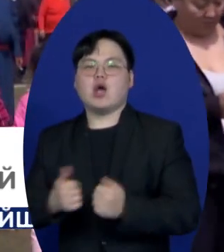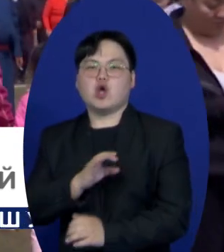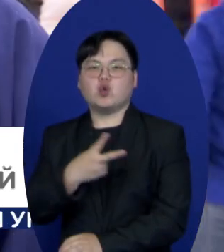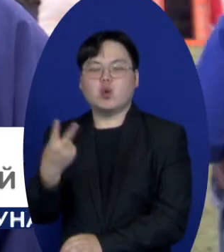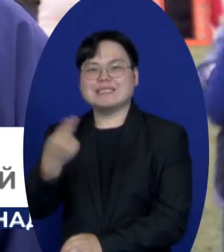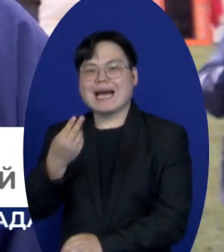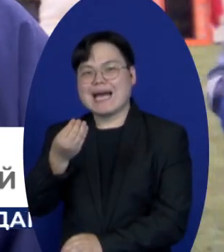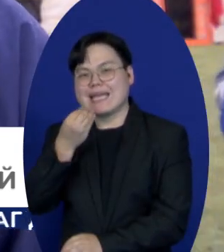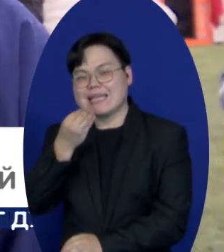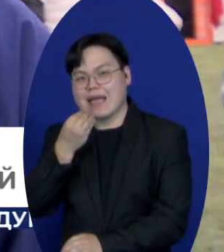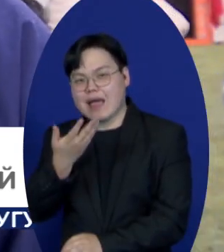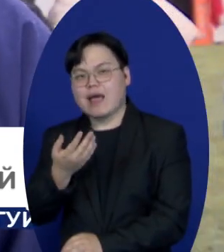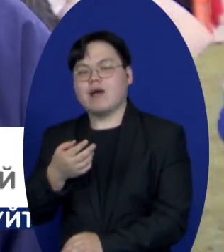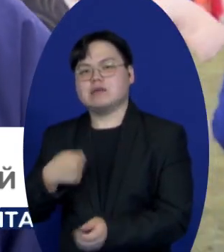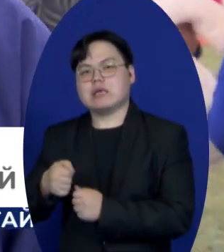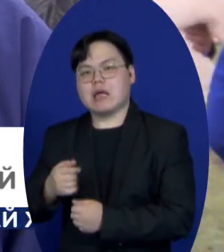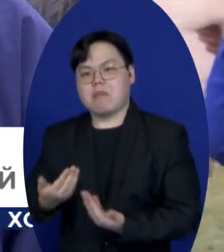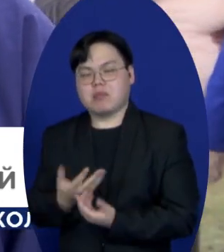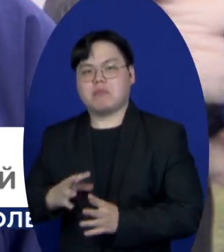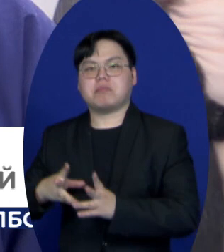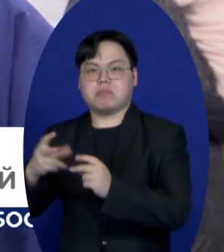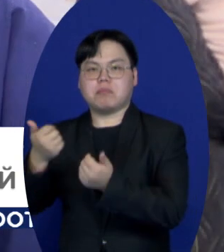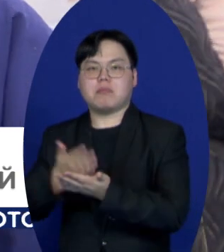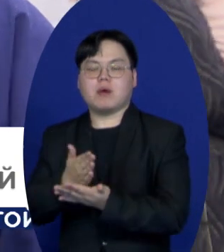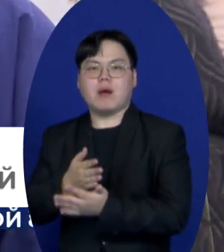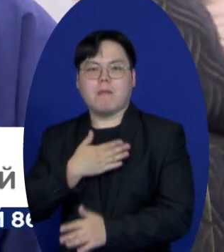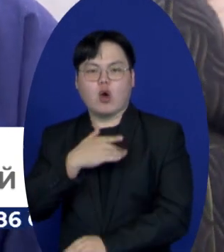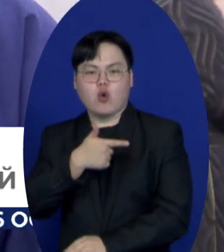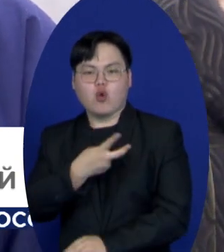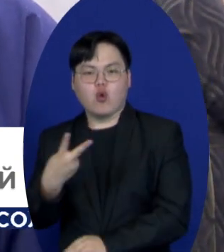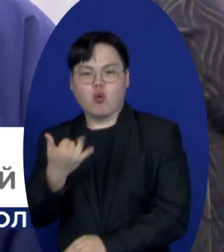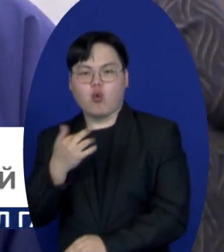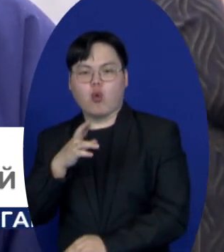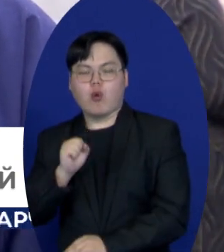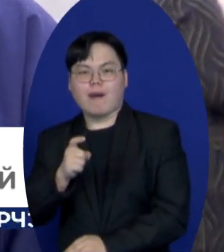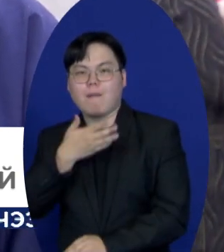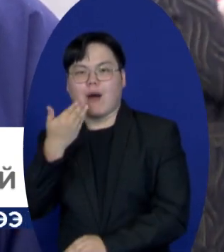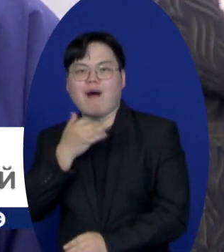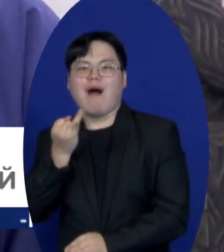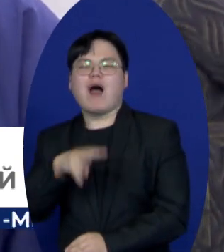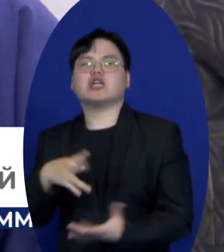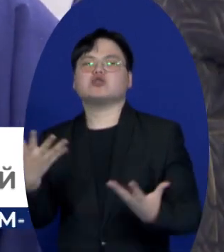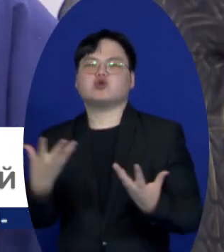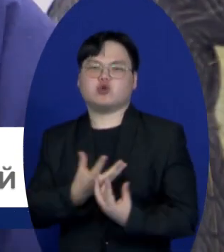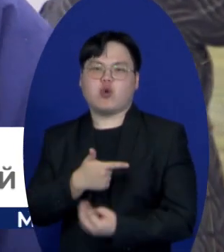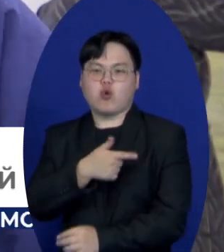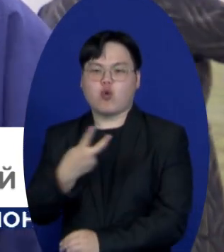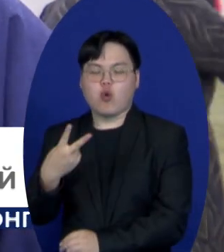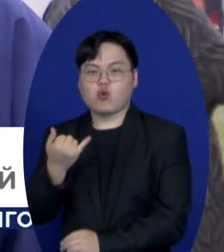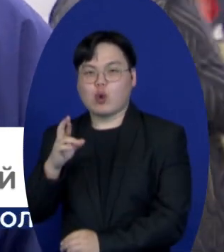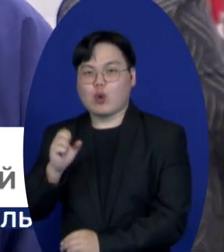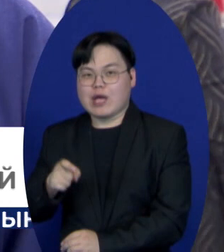гэж бодож байна хаана. Манай суманд бол одоо жишээ нь гүү үйдгүү айл цөөхөн. Одоо энэ гүү үйж айрга бэлдэж бол зах